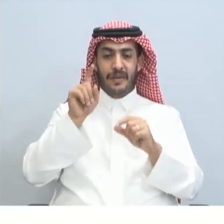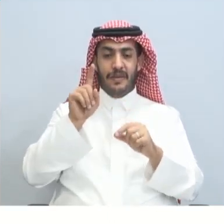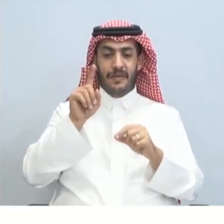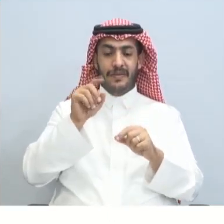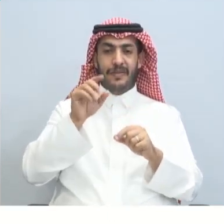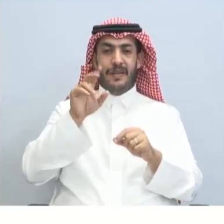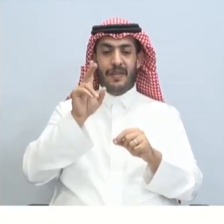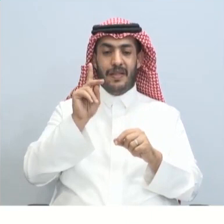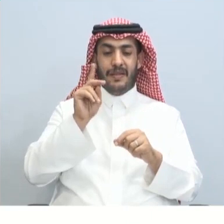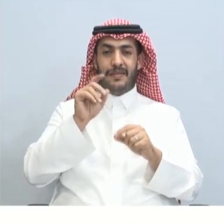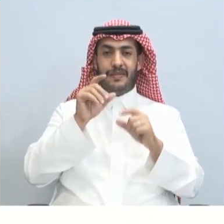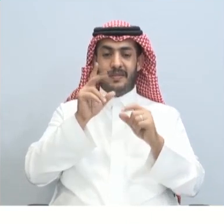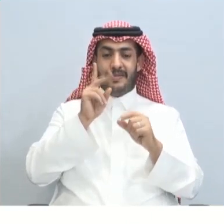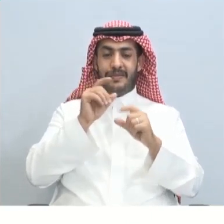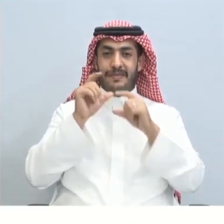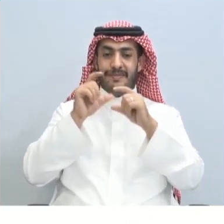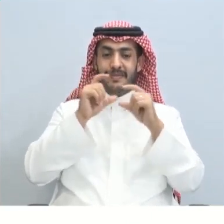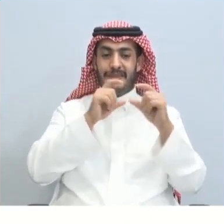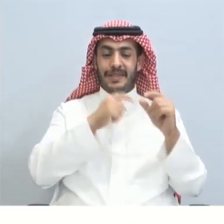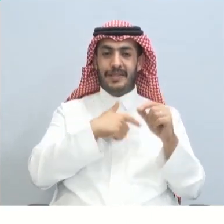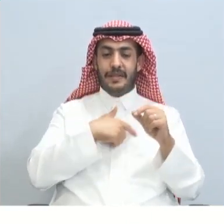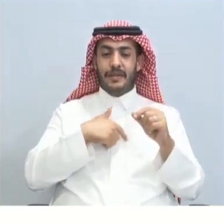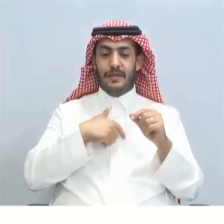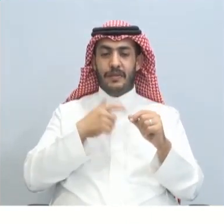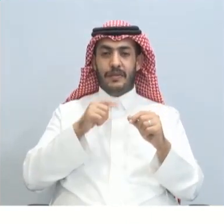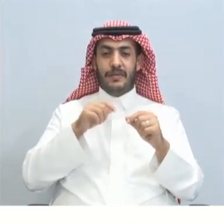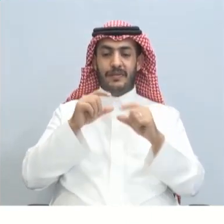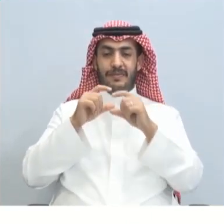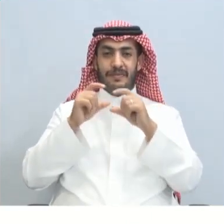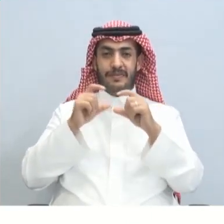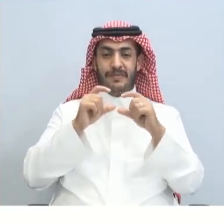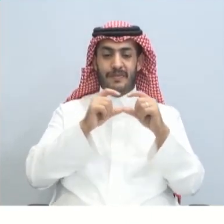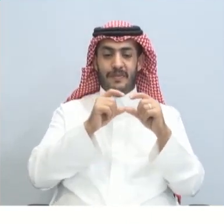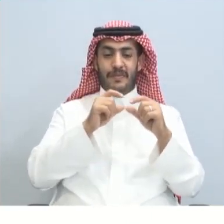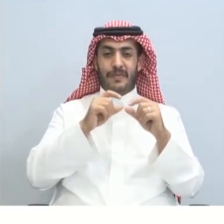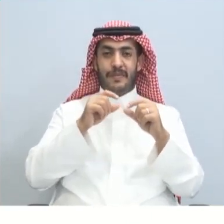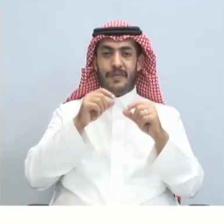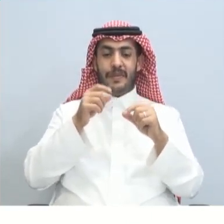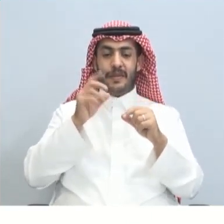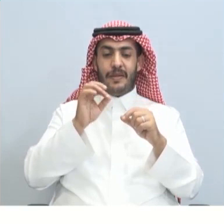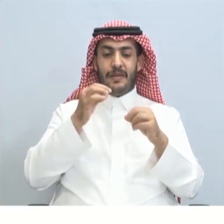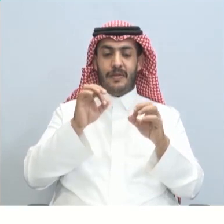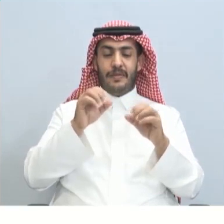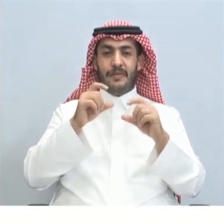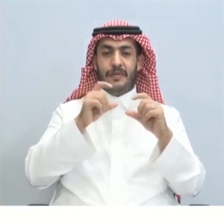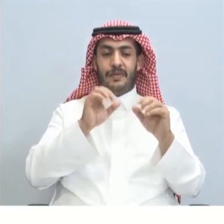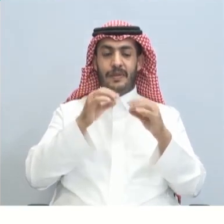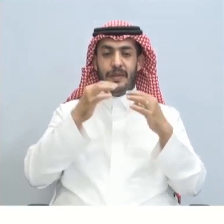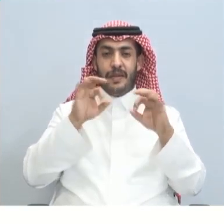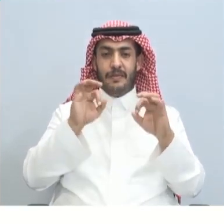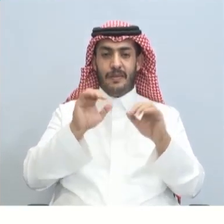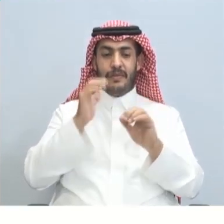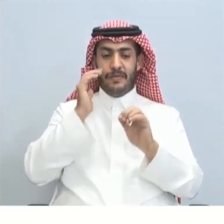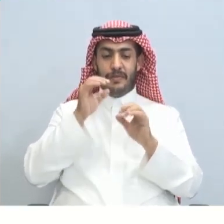الكبريت والفوسفات والسيليكات وكذلك الهاليدات والكربونات والاكاسيد والعناصر